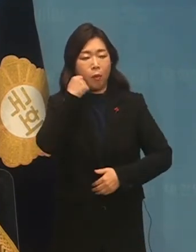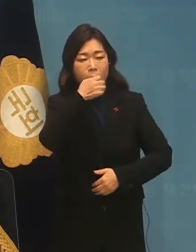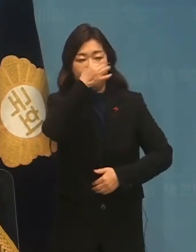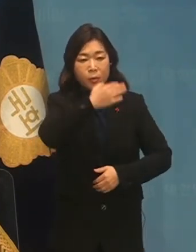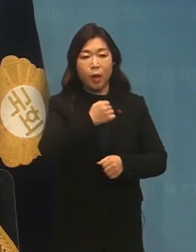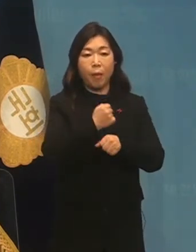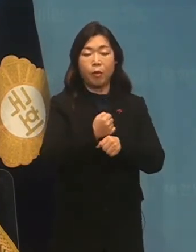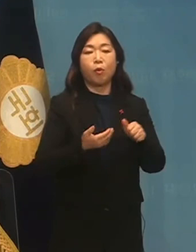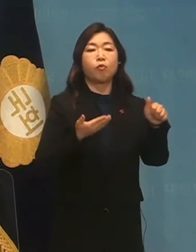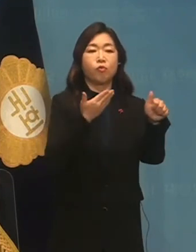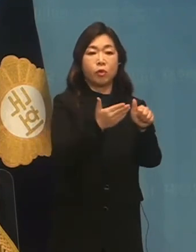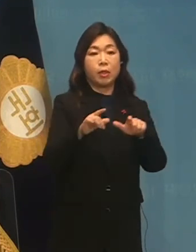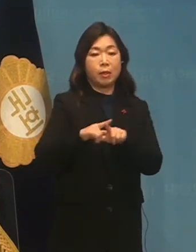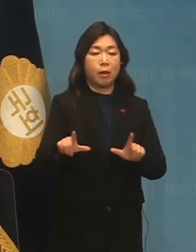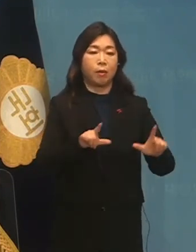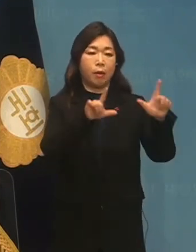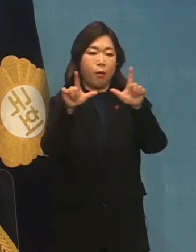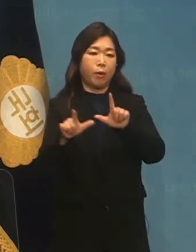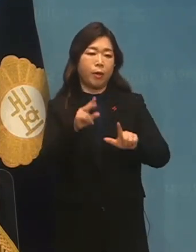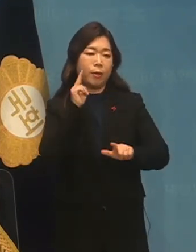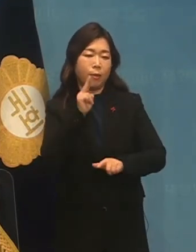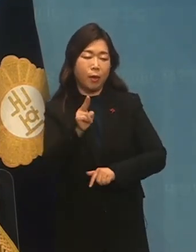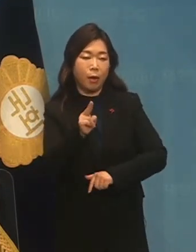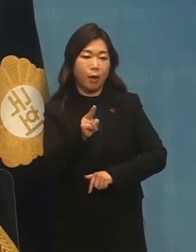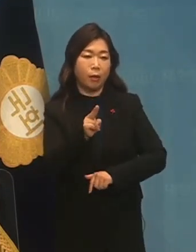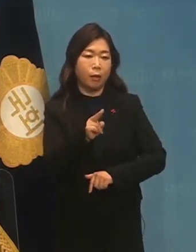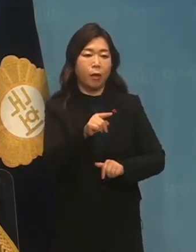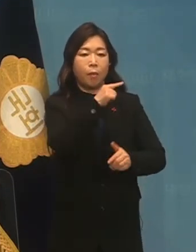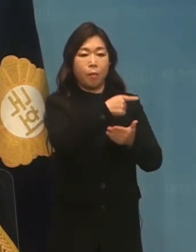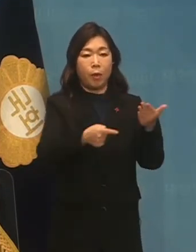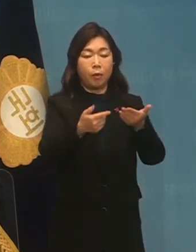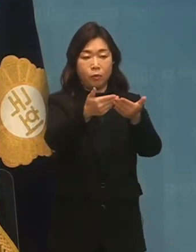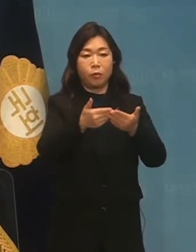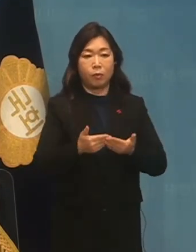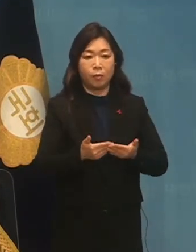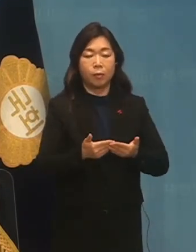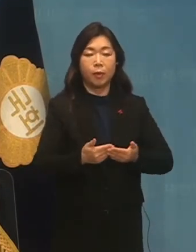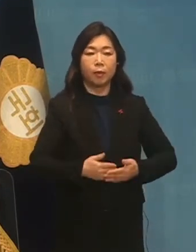표현은 일상생활의 심각한 불이익으로 다가옵니다.